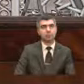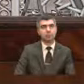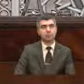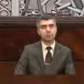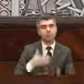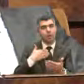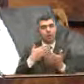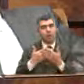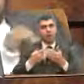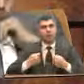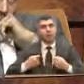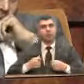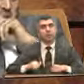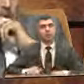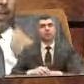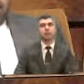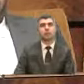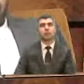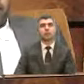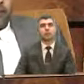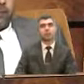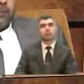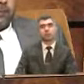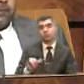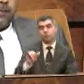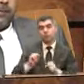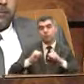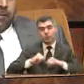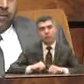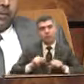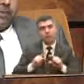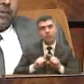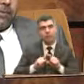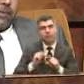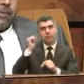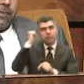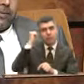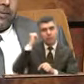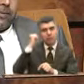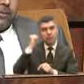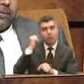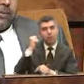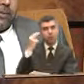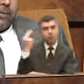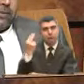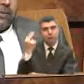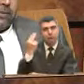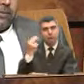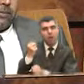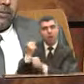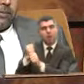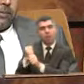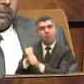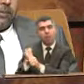شكرا سيد الرئيس. سيد الوزير، مدى استجابة التكوين الجامعي لحاجيات سوق الشغل من أجل تحقيق